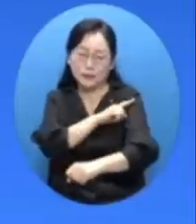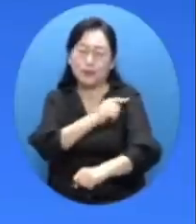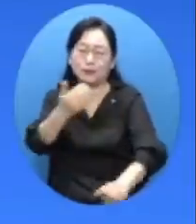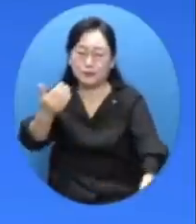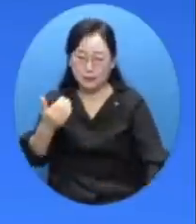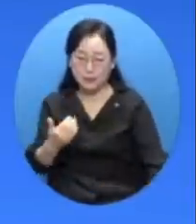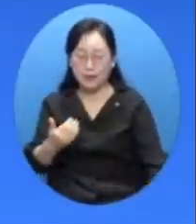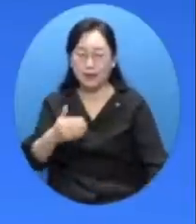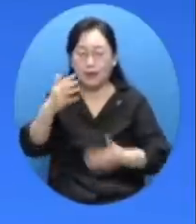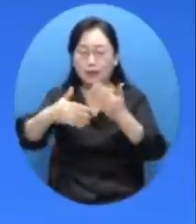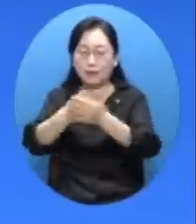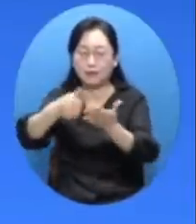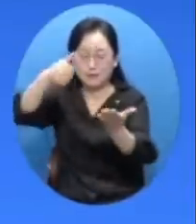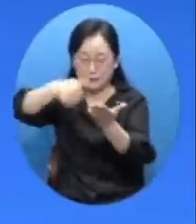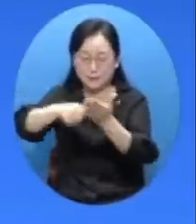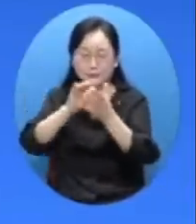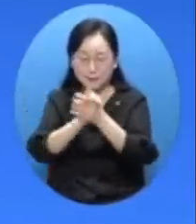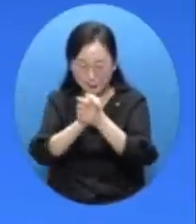기도하고